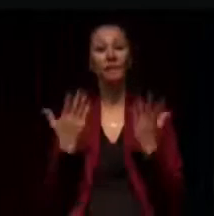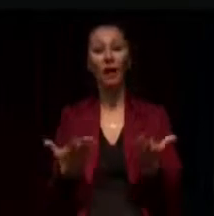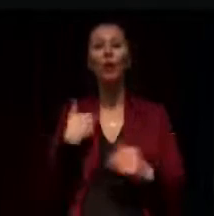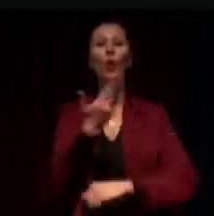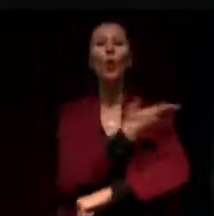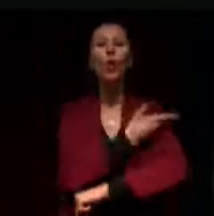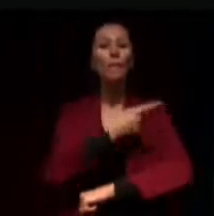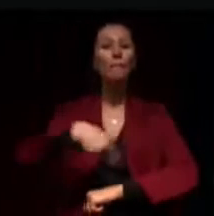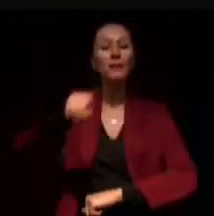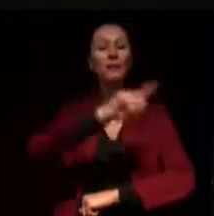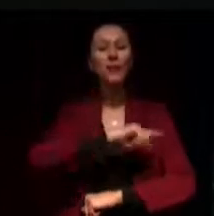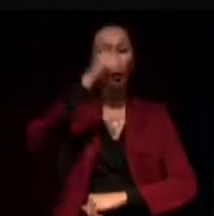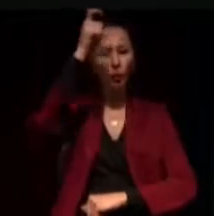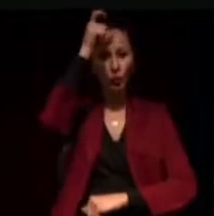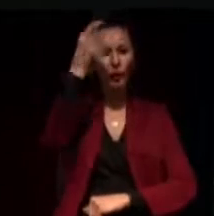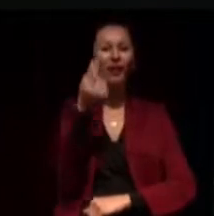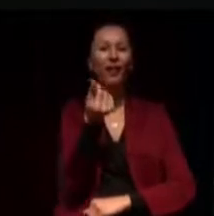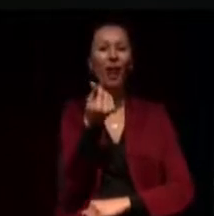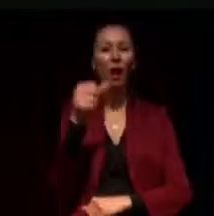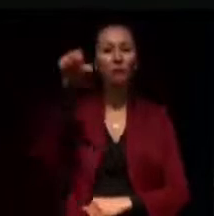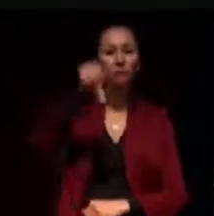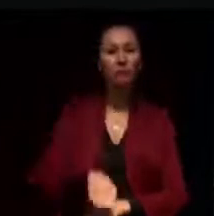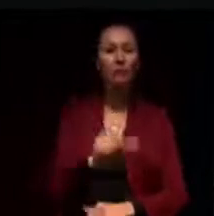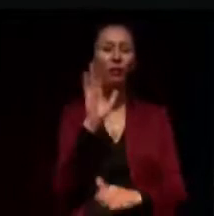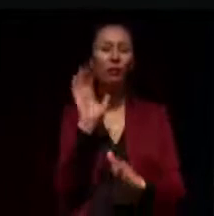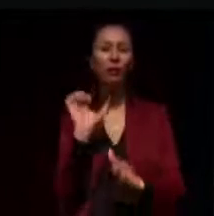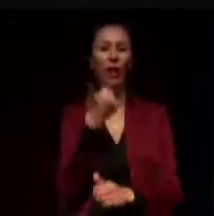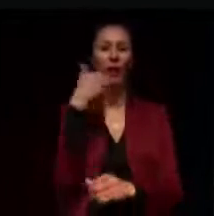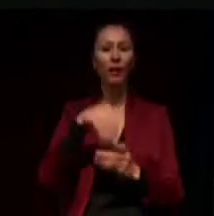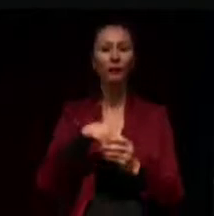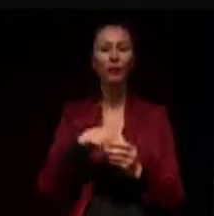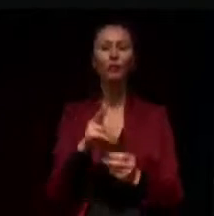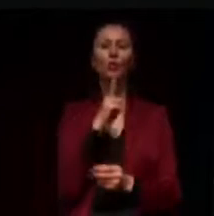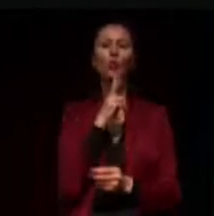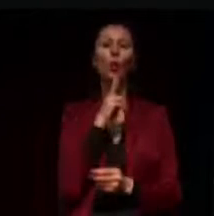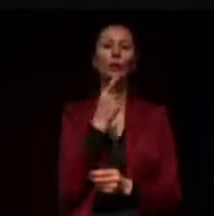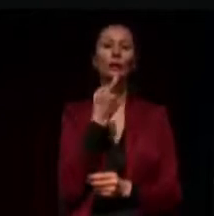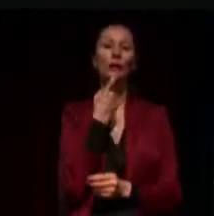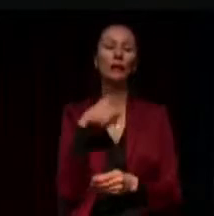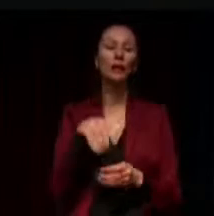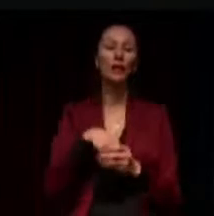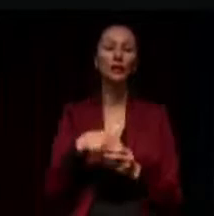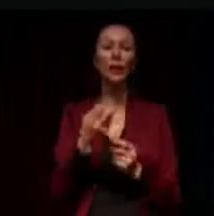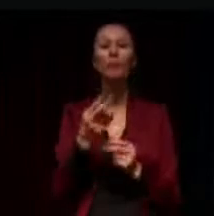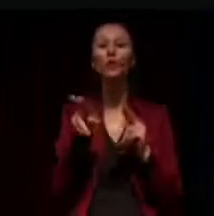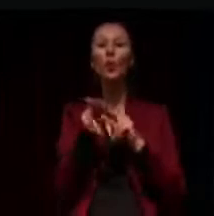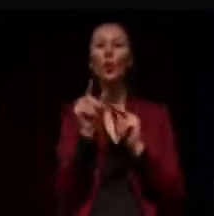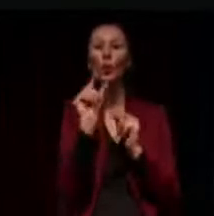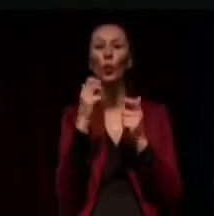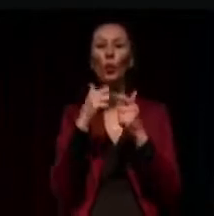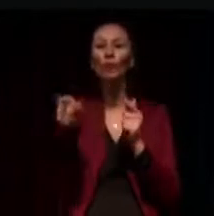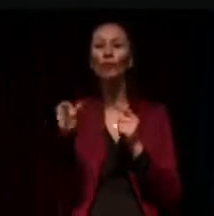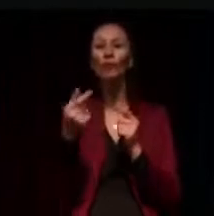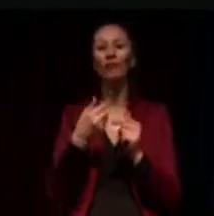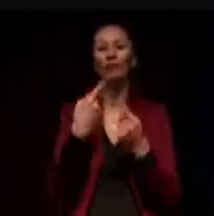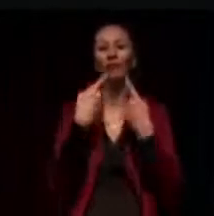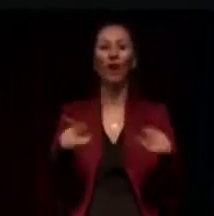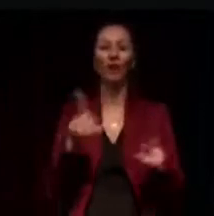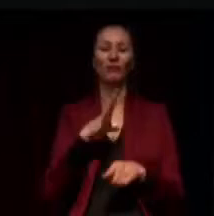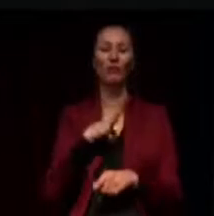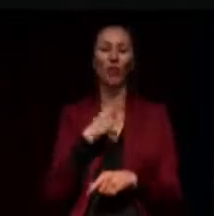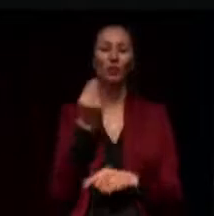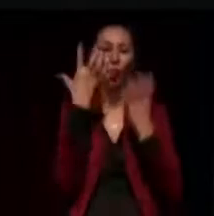Fakat ülkemizde Türk lirasının değer kaybı özellikle son yıllar göz önüne alındığında kur farkı ağır bir yük